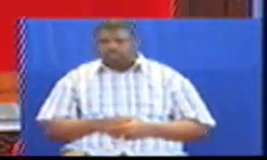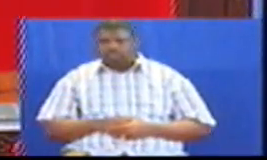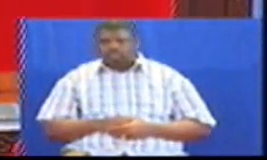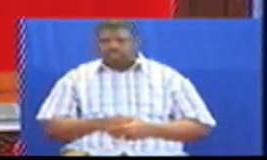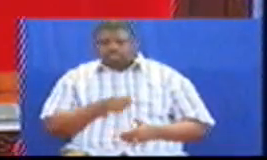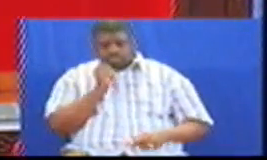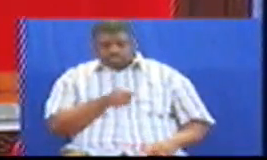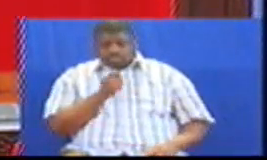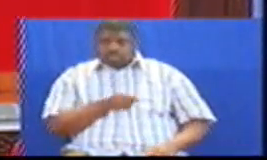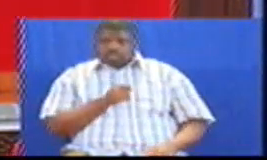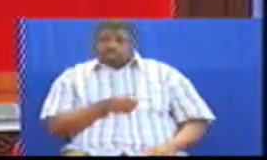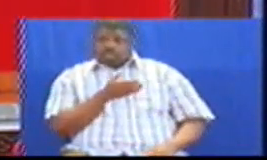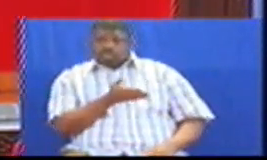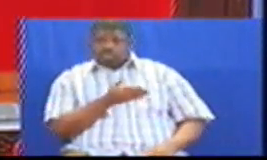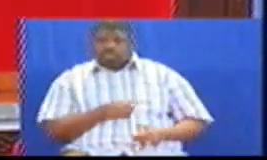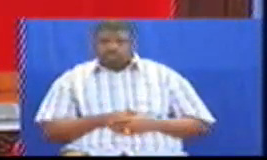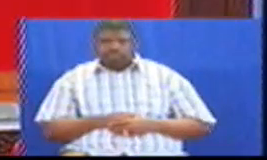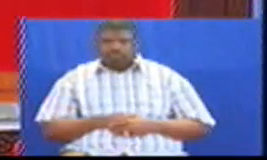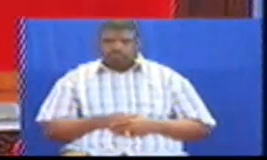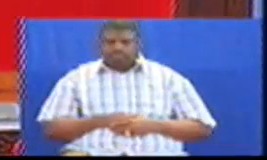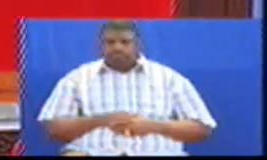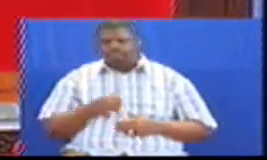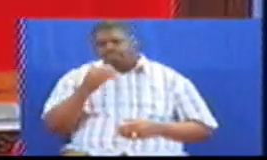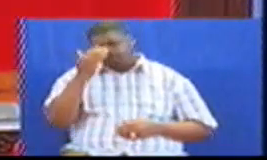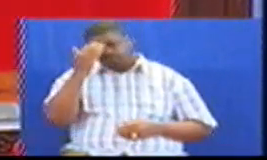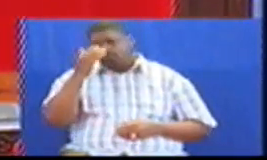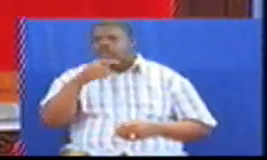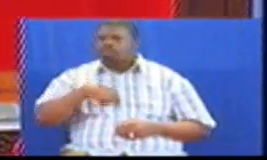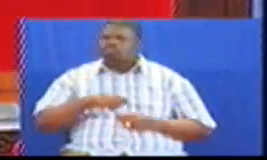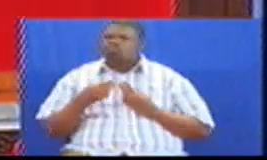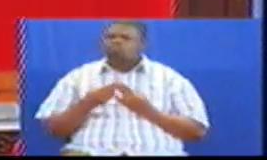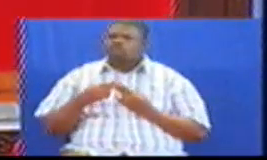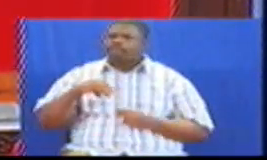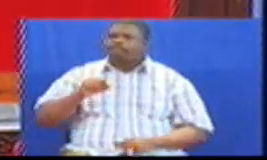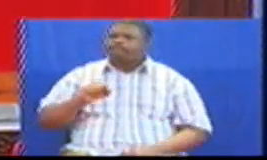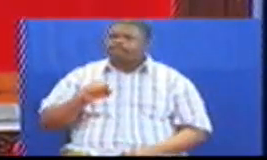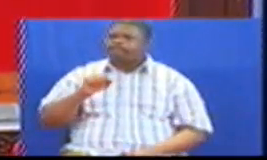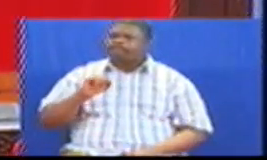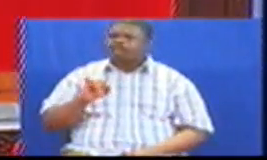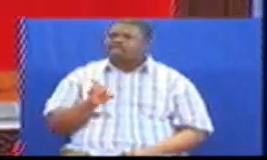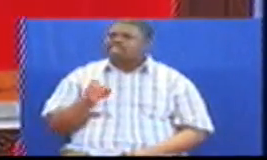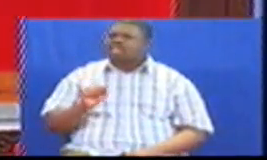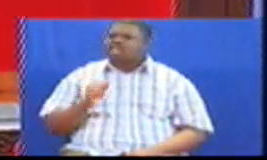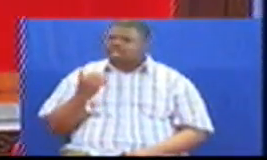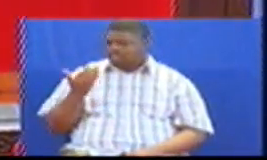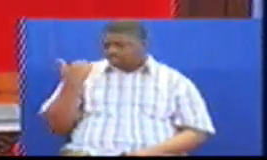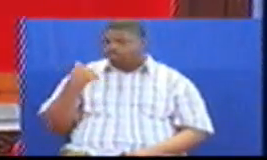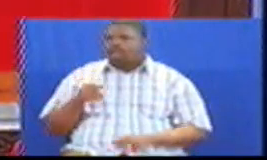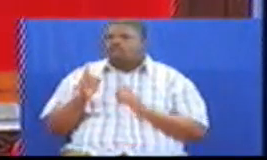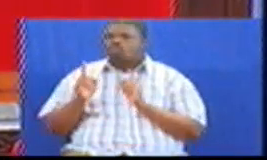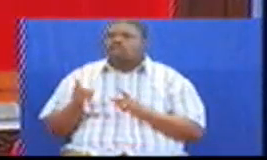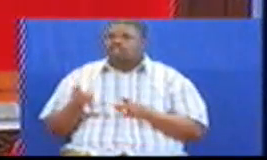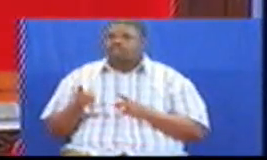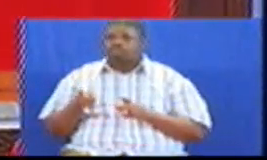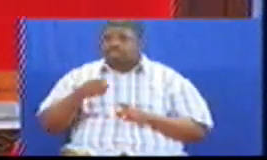Mheshimiwa Speaker, sisi tunaomfahamu Dr. Mahiga akiwa mwalimu, sisi tukiwa wanafunzi wa